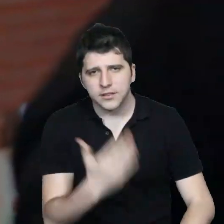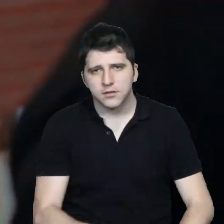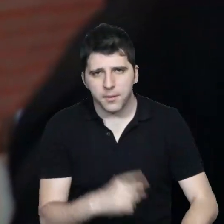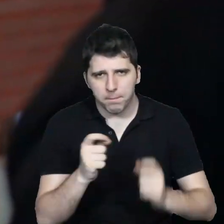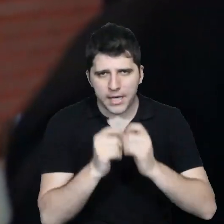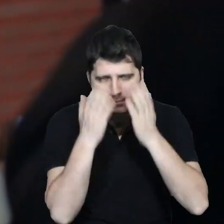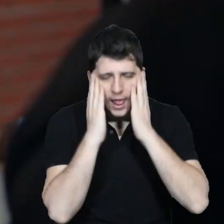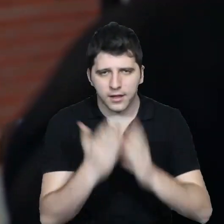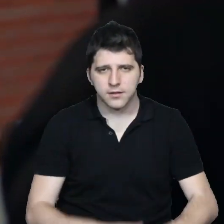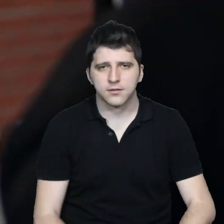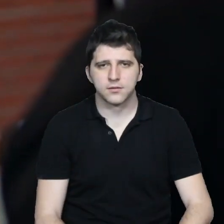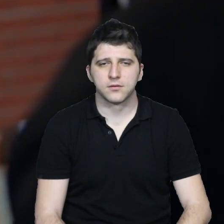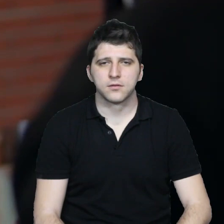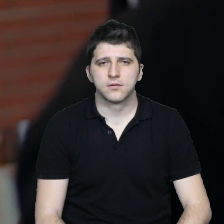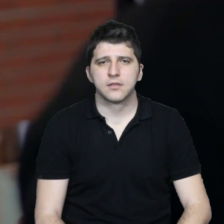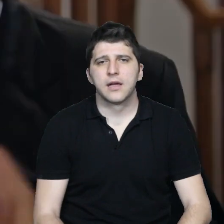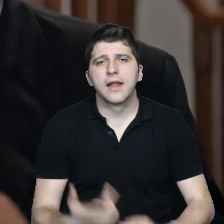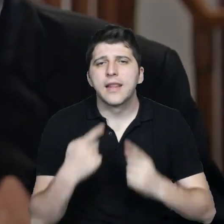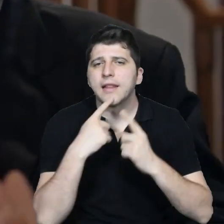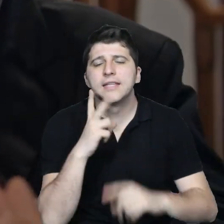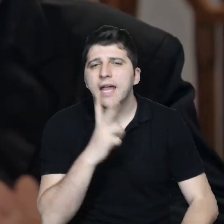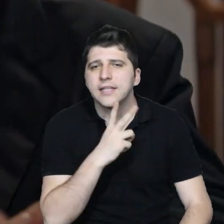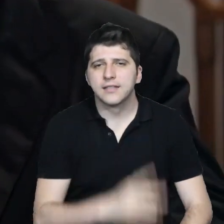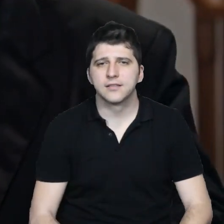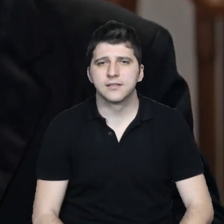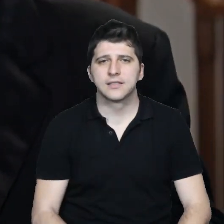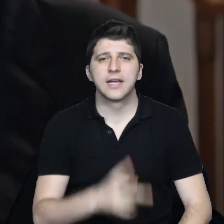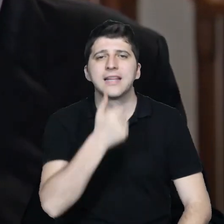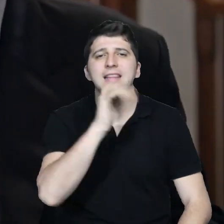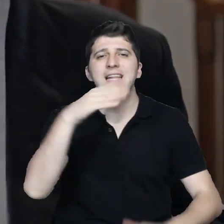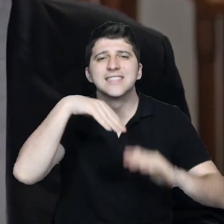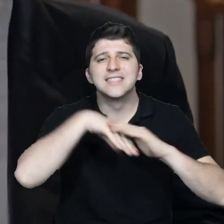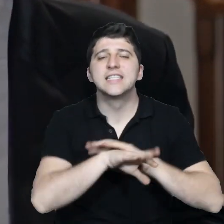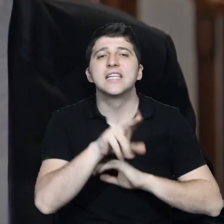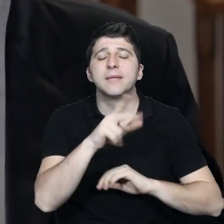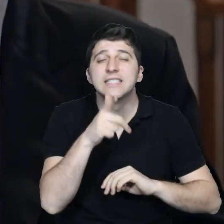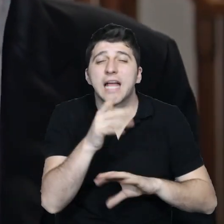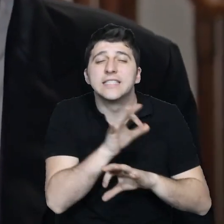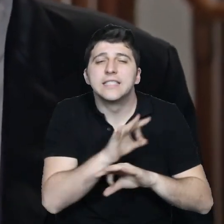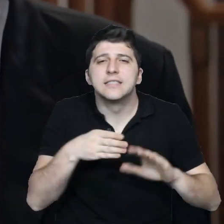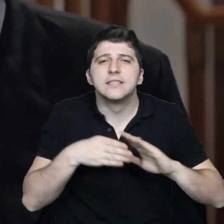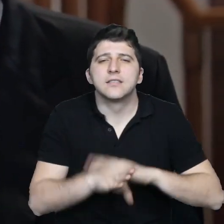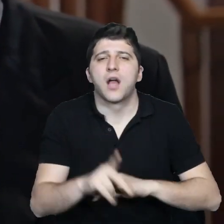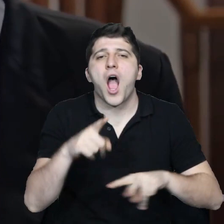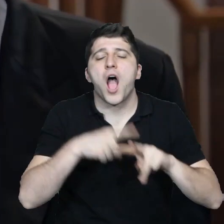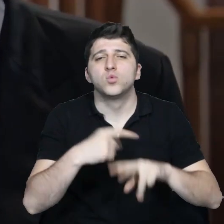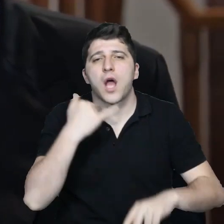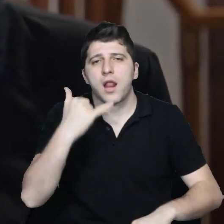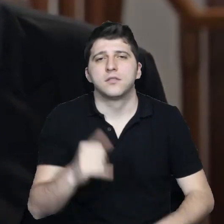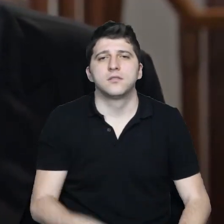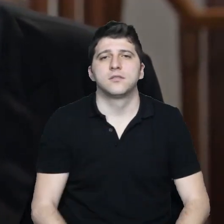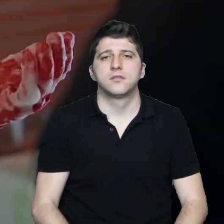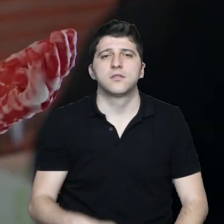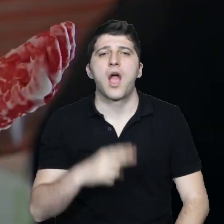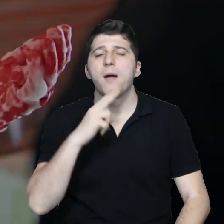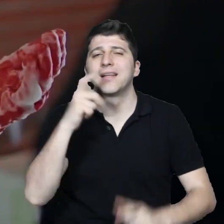çek. Ne dedi yengen? Denizaltı gibi sessiz ve derinden ilerleyeceğiz. Sen şu Aysu'yu ara. Ablanın yerinde